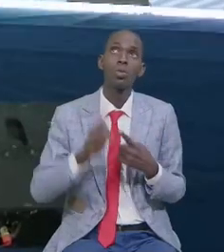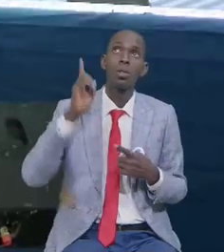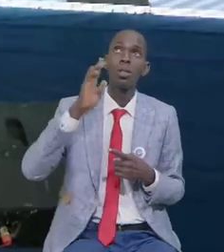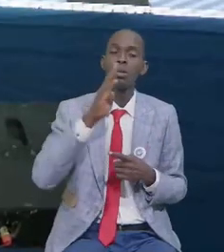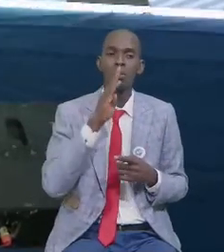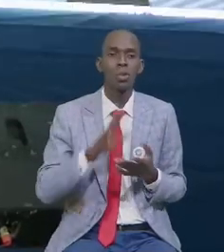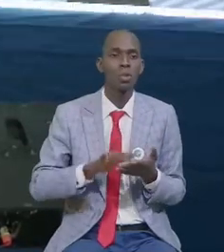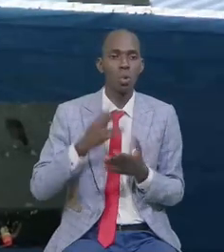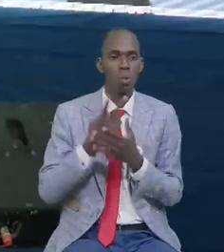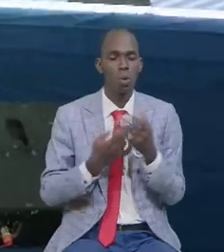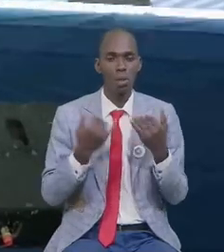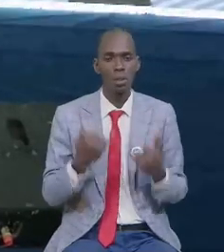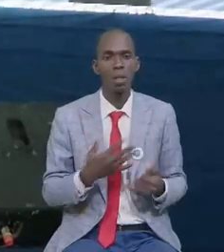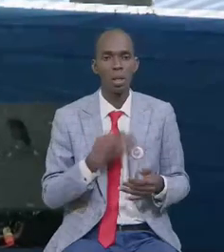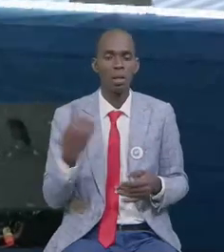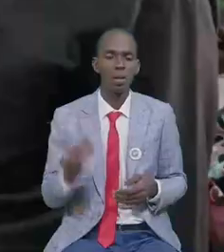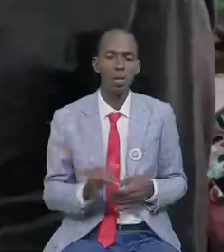pour l'éternité.